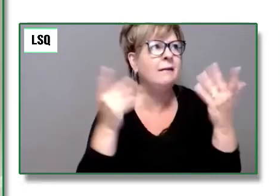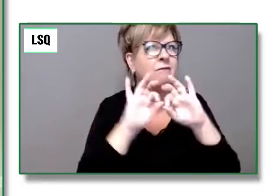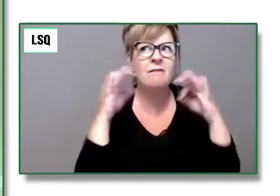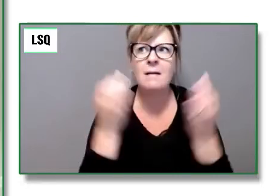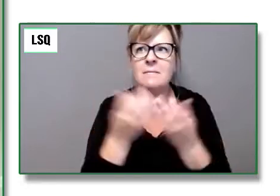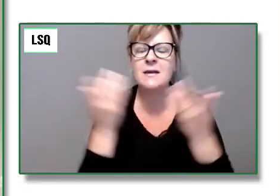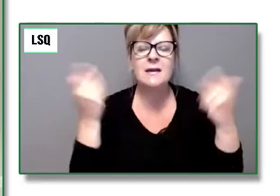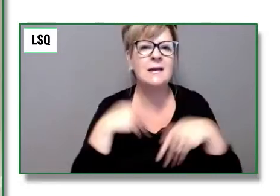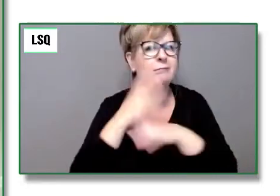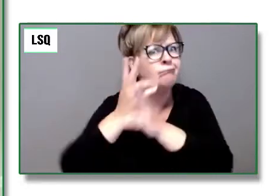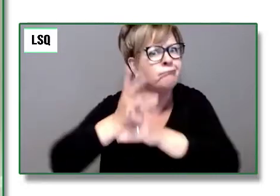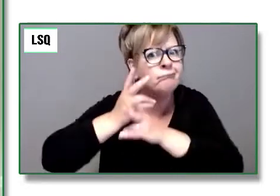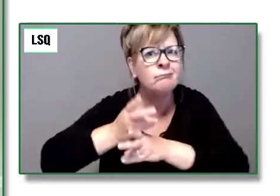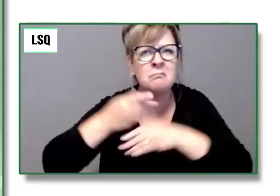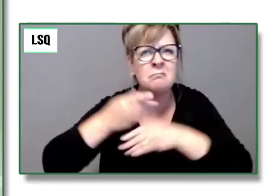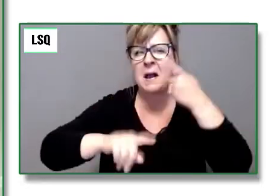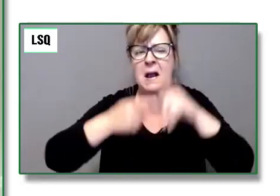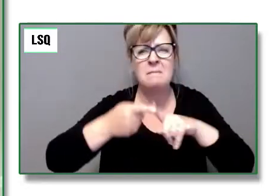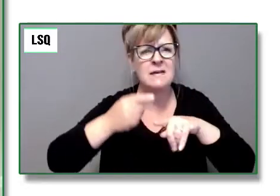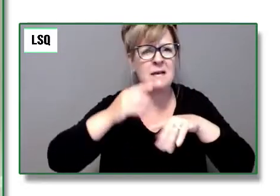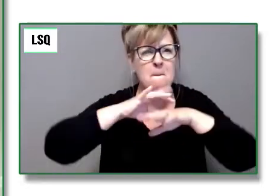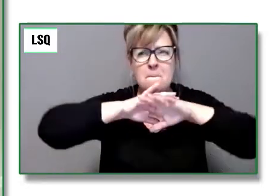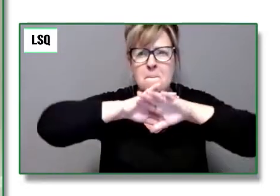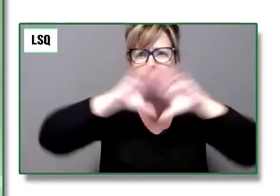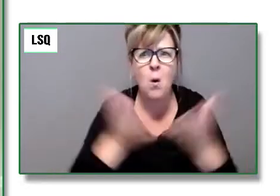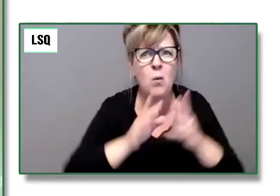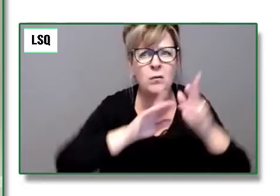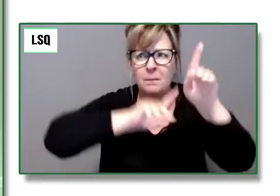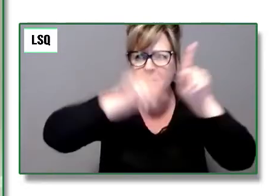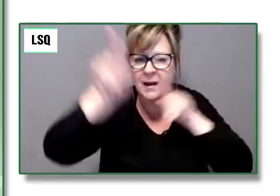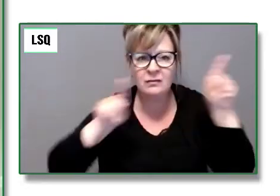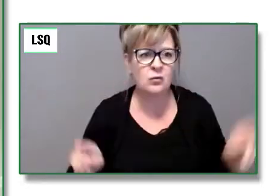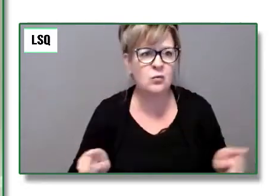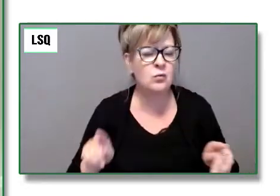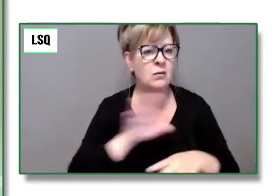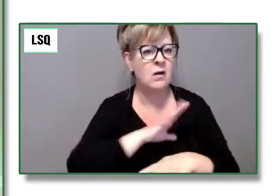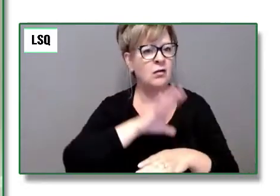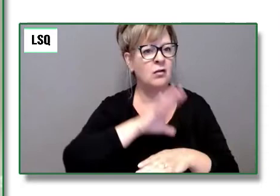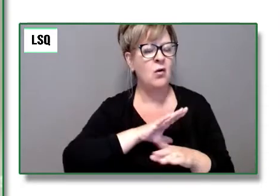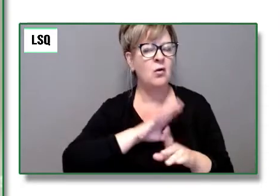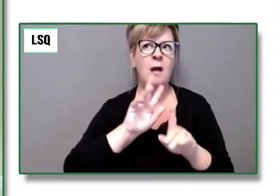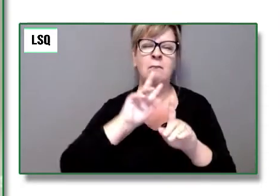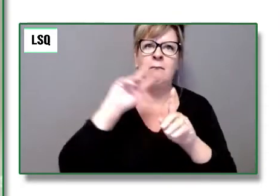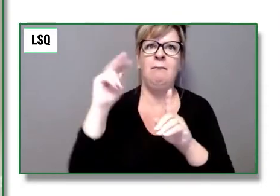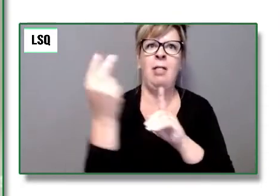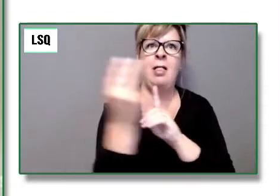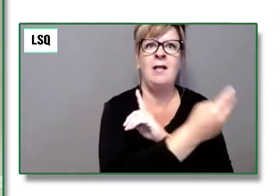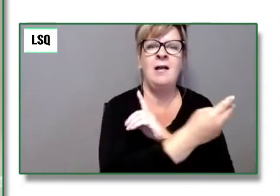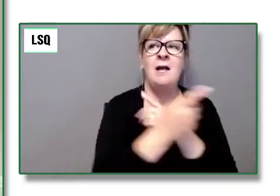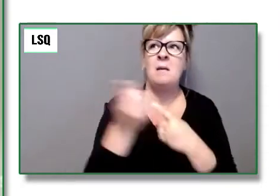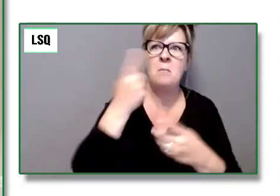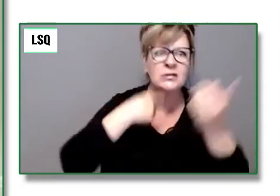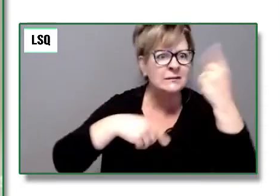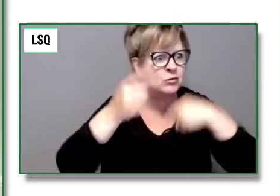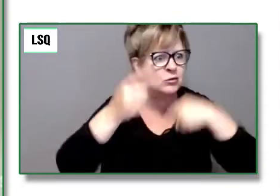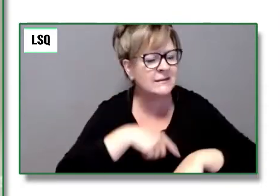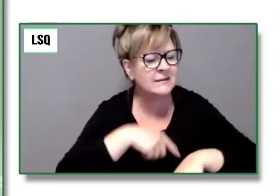un souhait, un rêve euh, quant à l'avenir du monde si